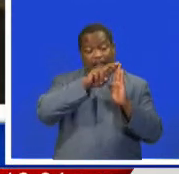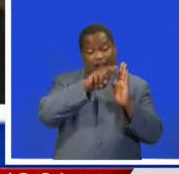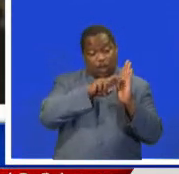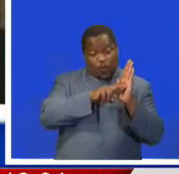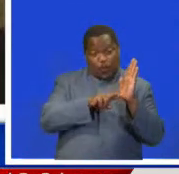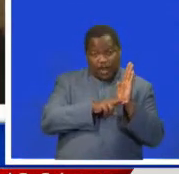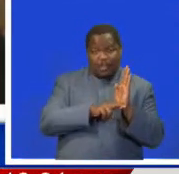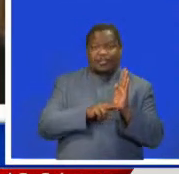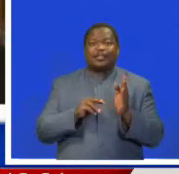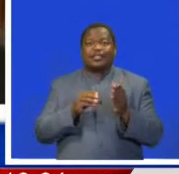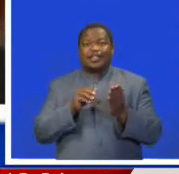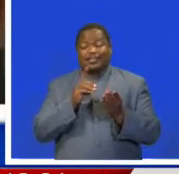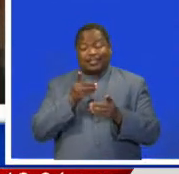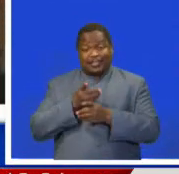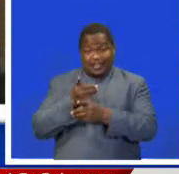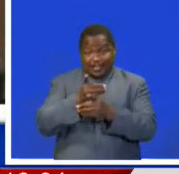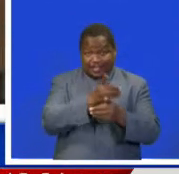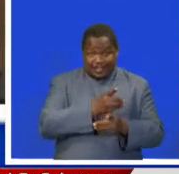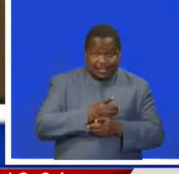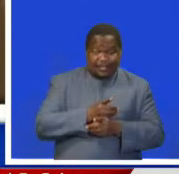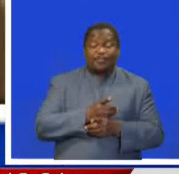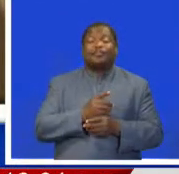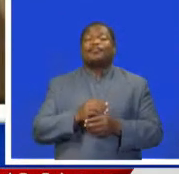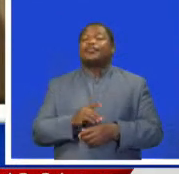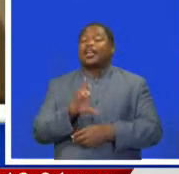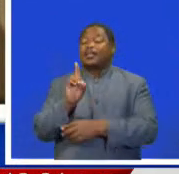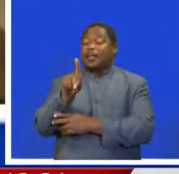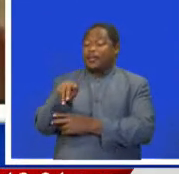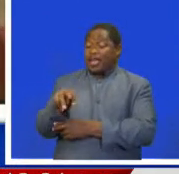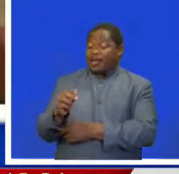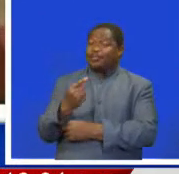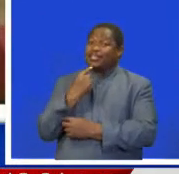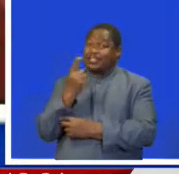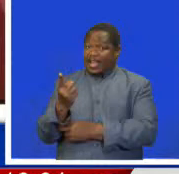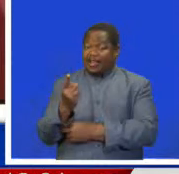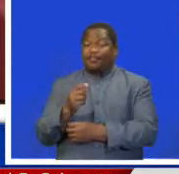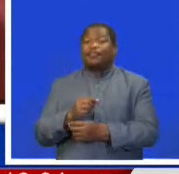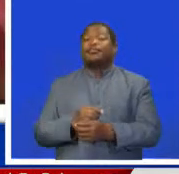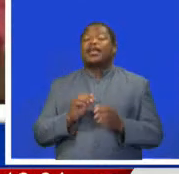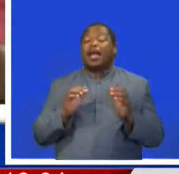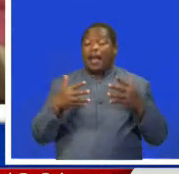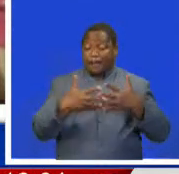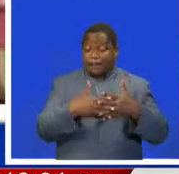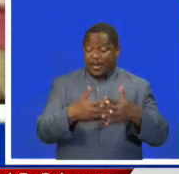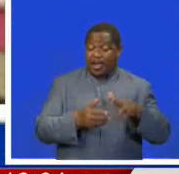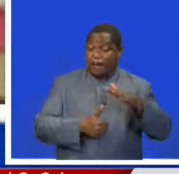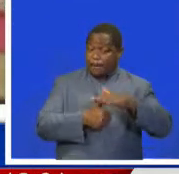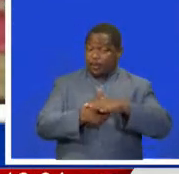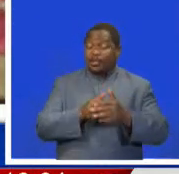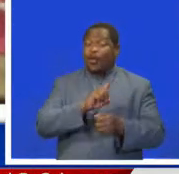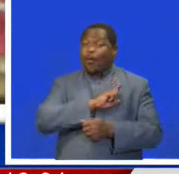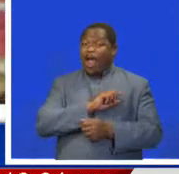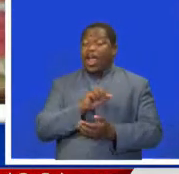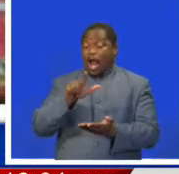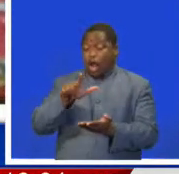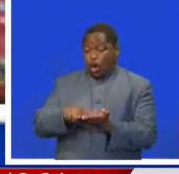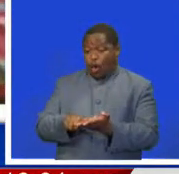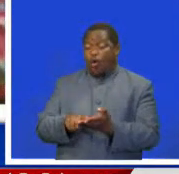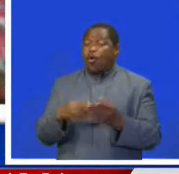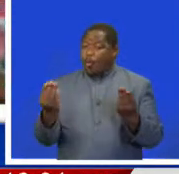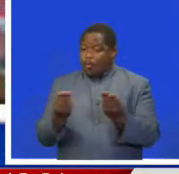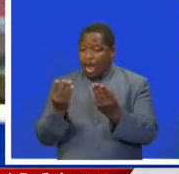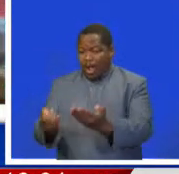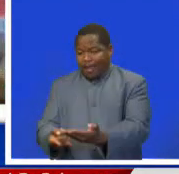vunankulu Themba Masuku uthi lomsebenzi umxoka kakhulu njengoba le mithetho isita ngekucetha ludlame emakhaya waveta nekuthi